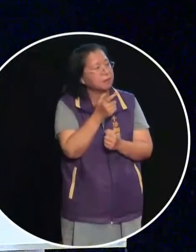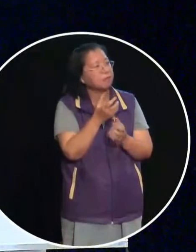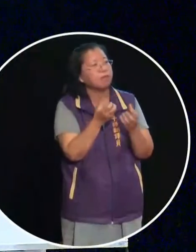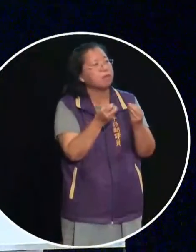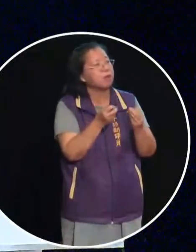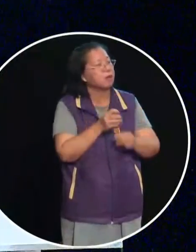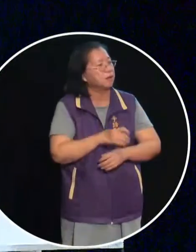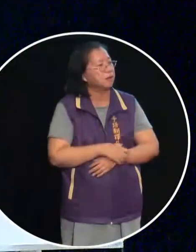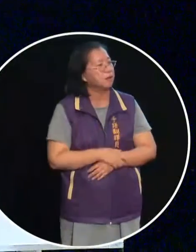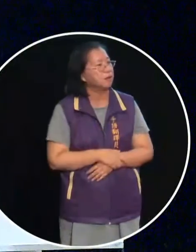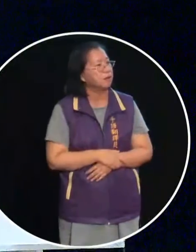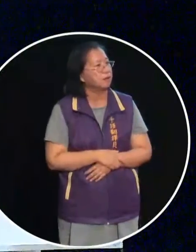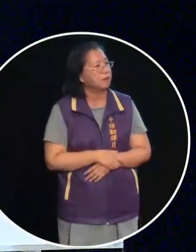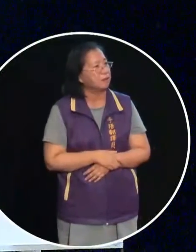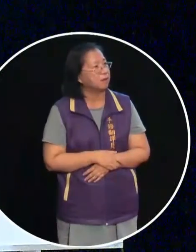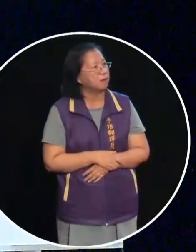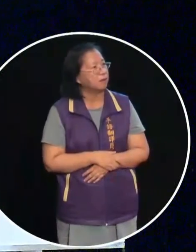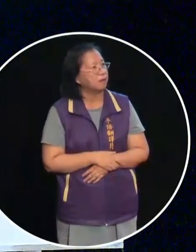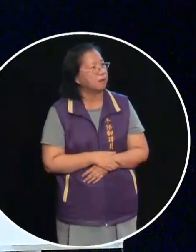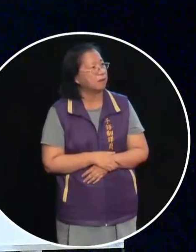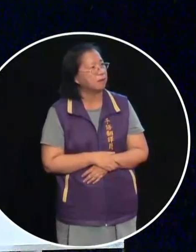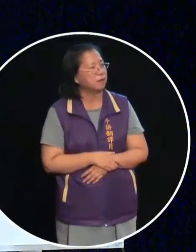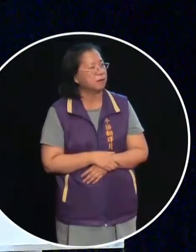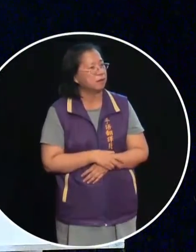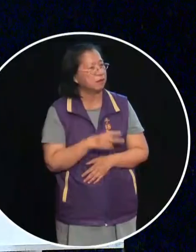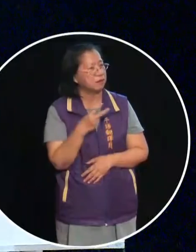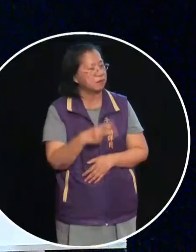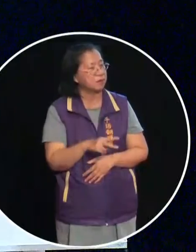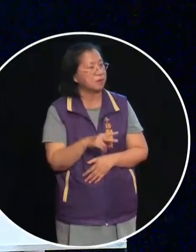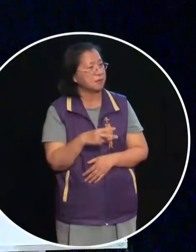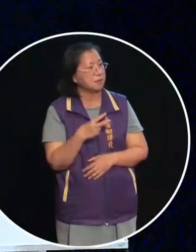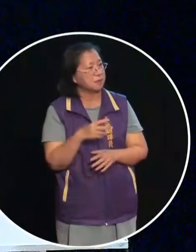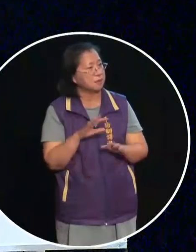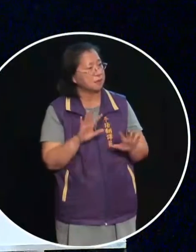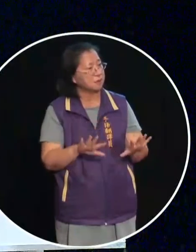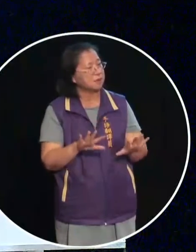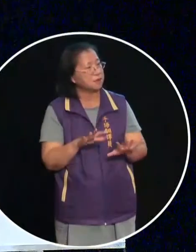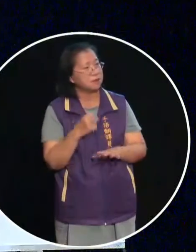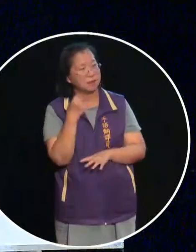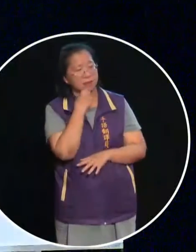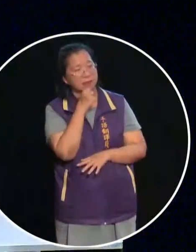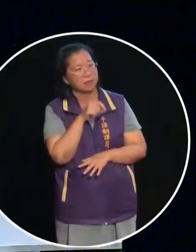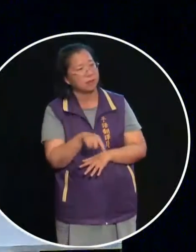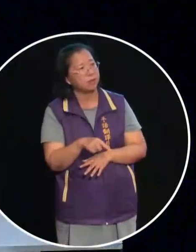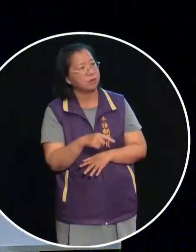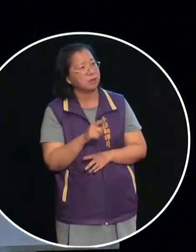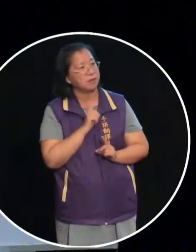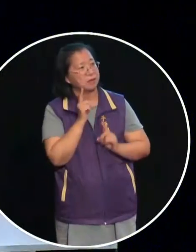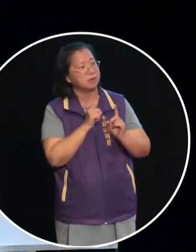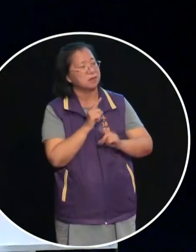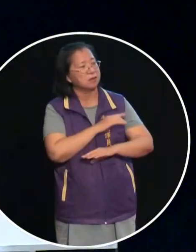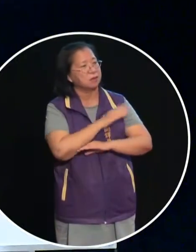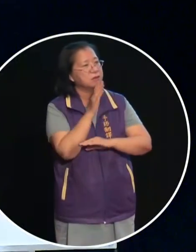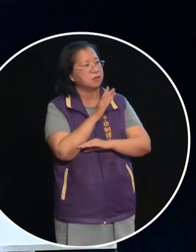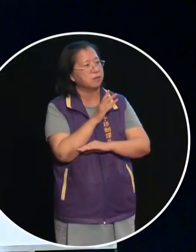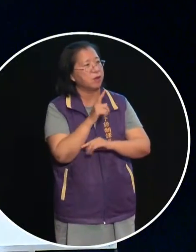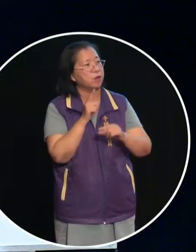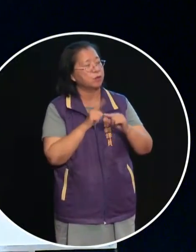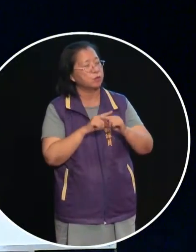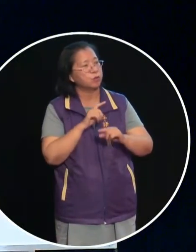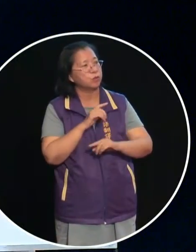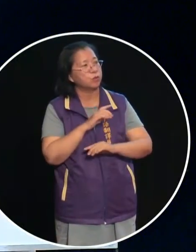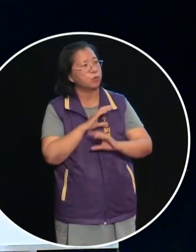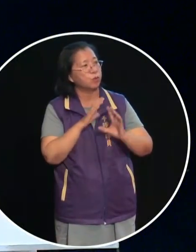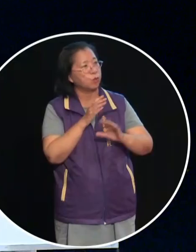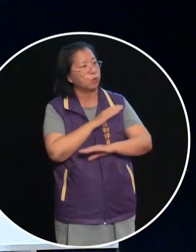样的一个分界了。不过现在台湾媒体明显是自由时报跟中国时报、联合报，哇，立场很